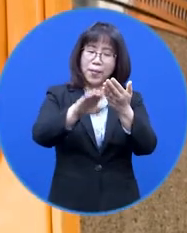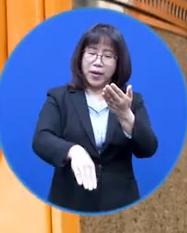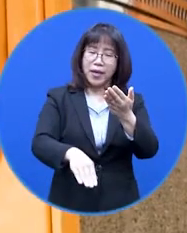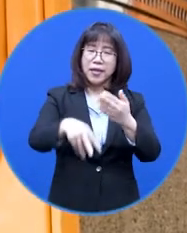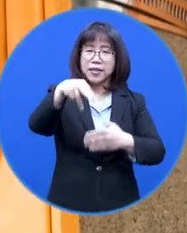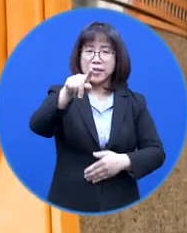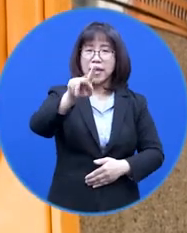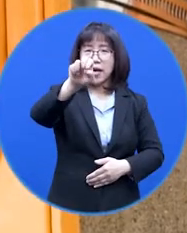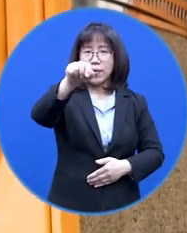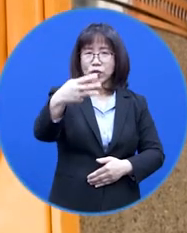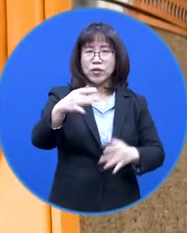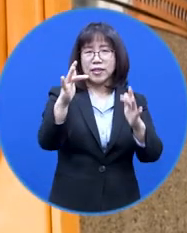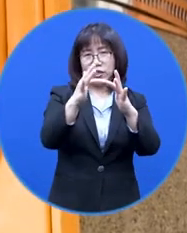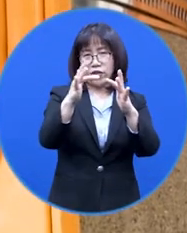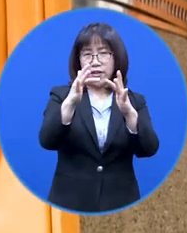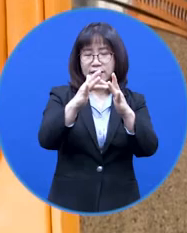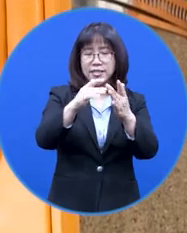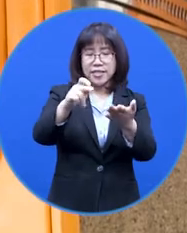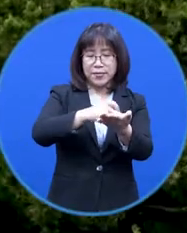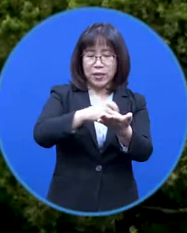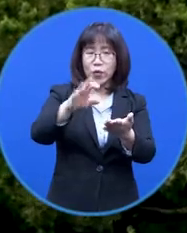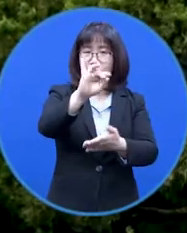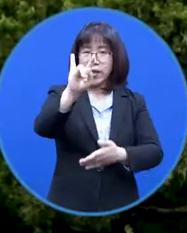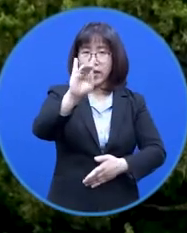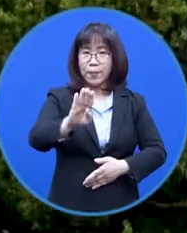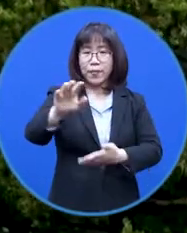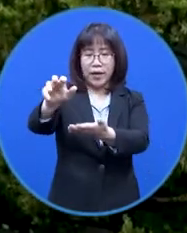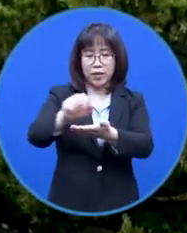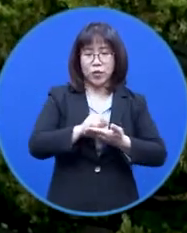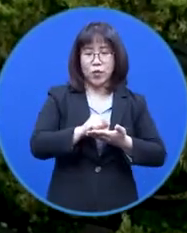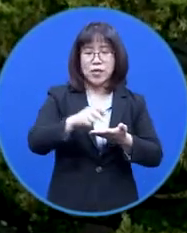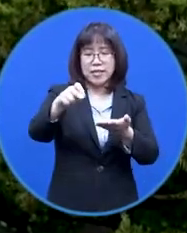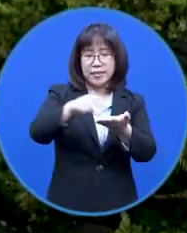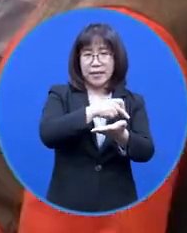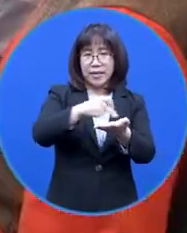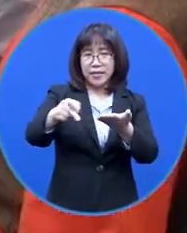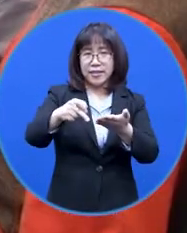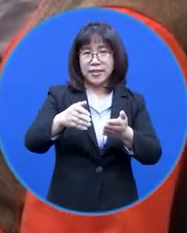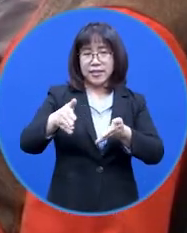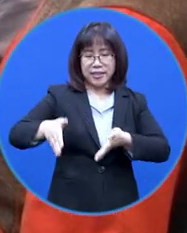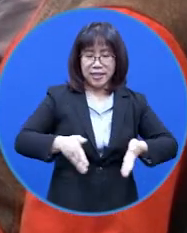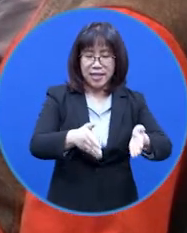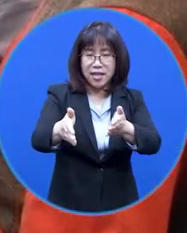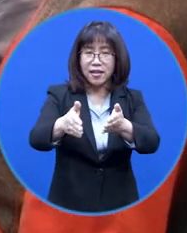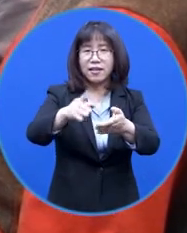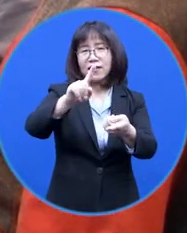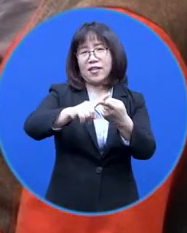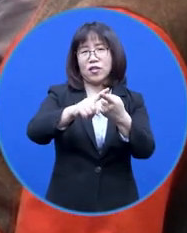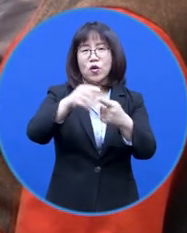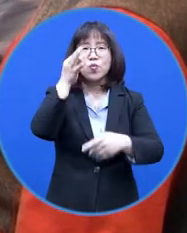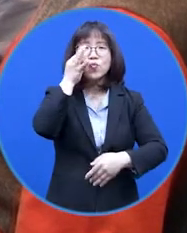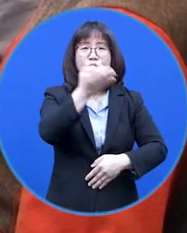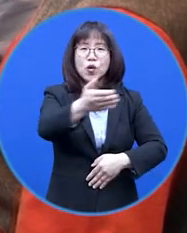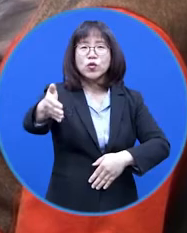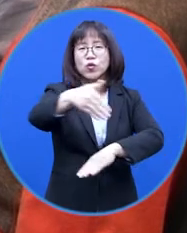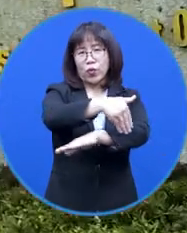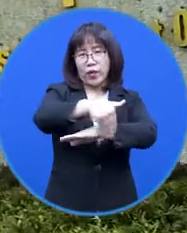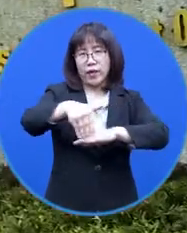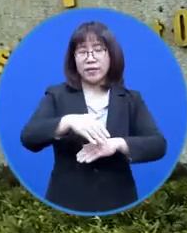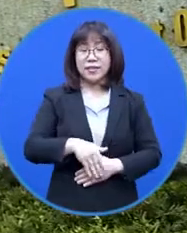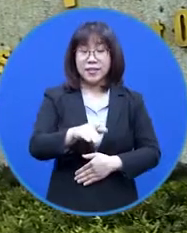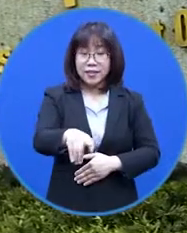제안을 채택해 올해 하반기 사물 인터넷과 스마트폰 앱을 활용한 스마트 횡단보도를 선보일